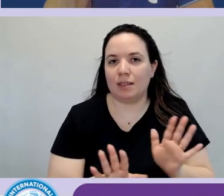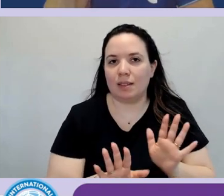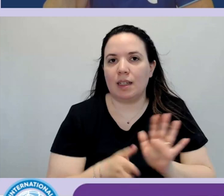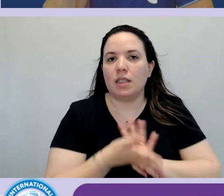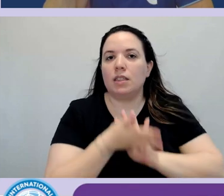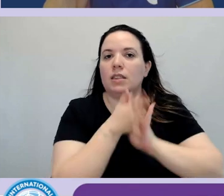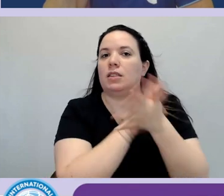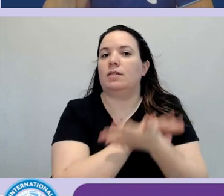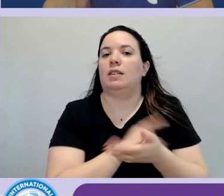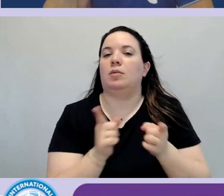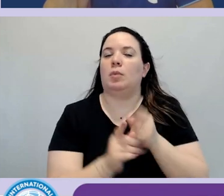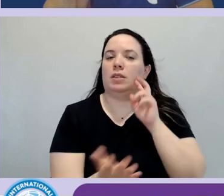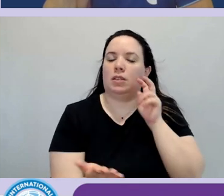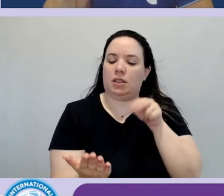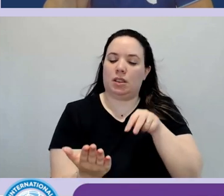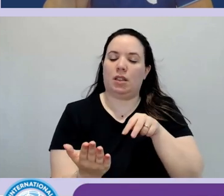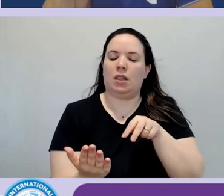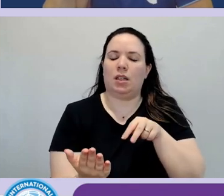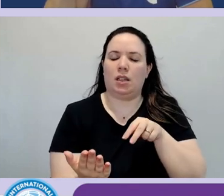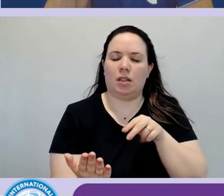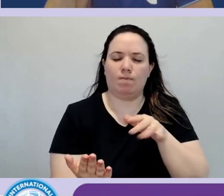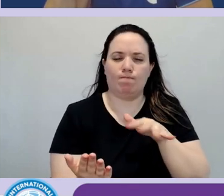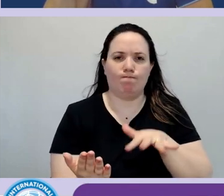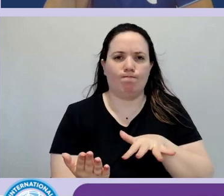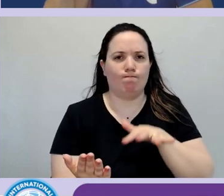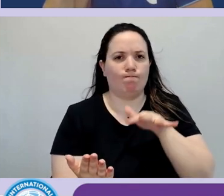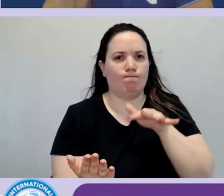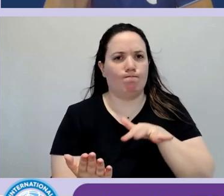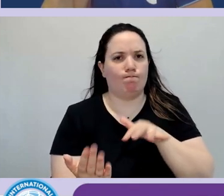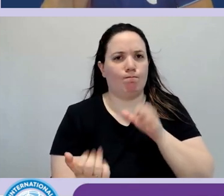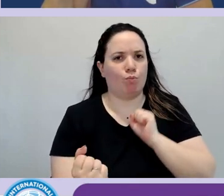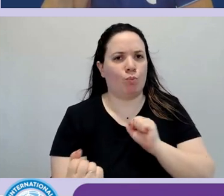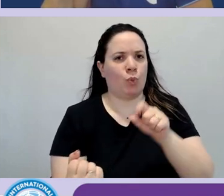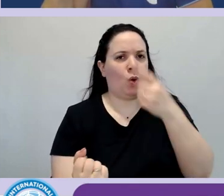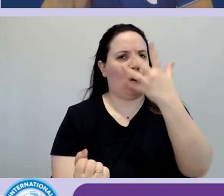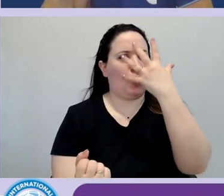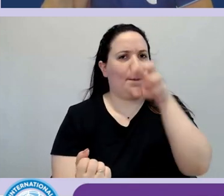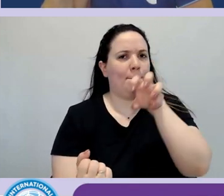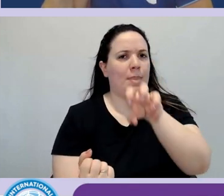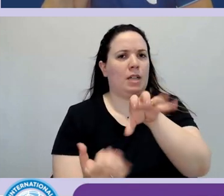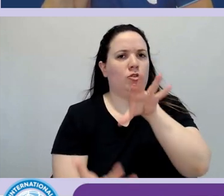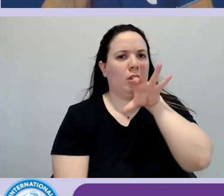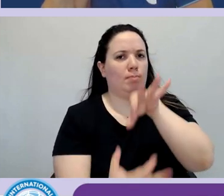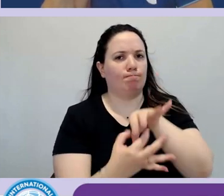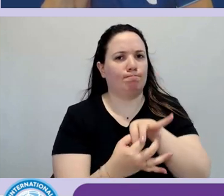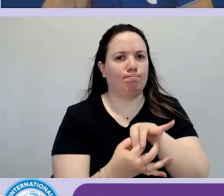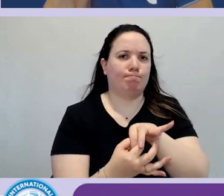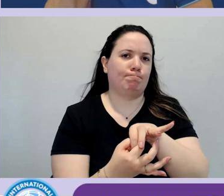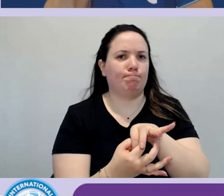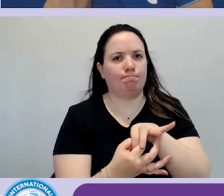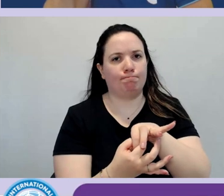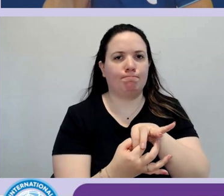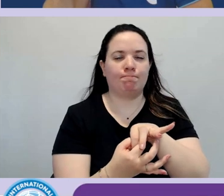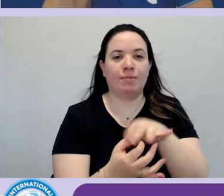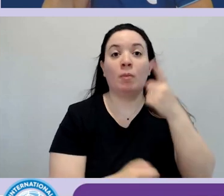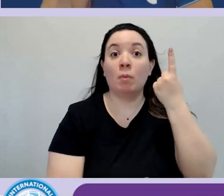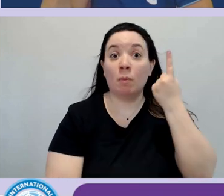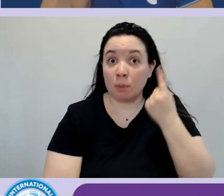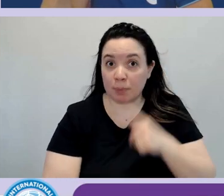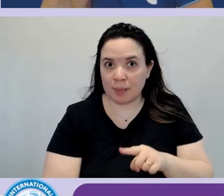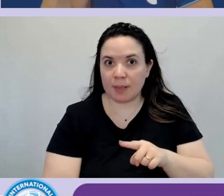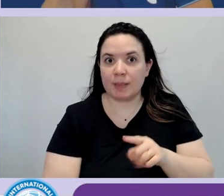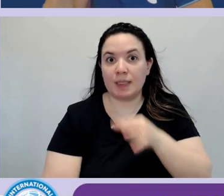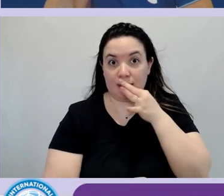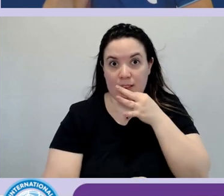posso avere il dubbio che il testo generato non sia effettivamente coerente Quindi è una garanzia anche per chi utilizza Questi